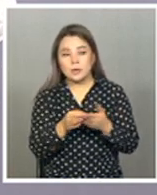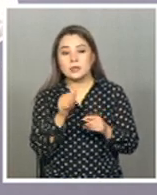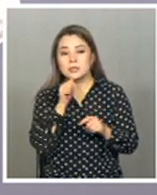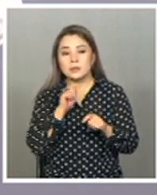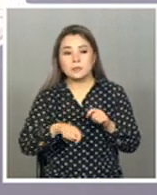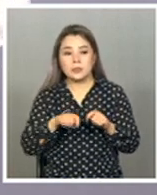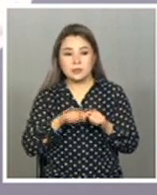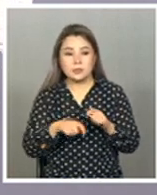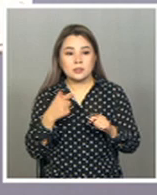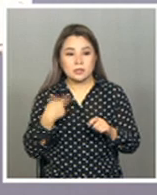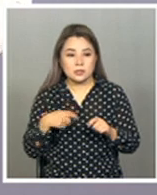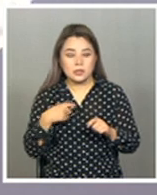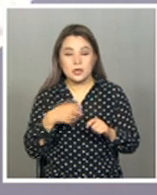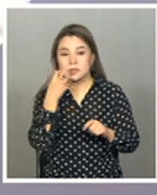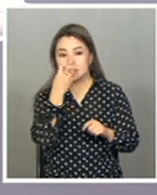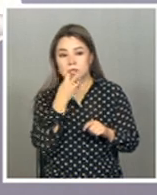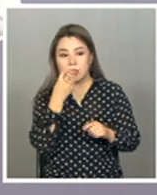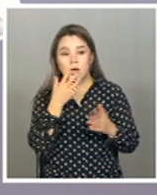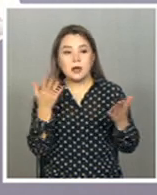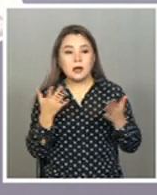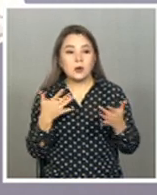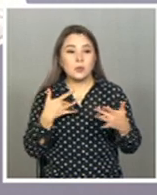көріңіздер. Цирк қандай өнер?